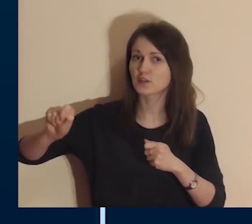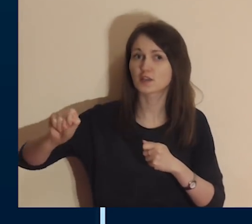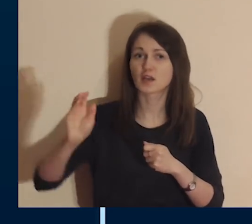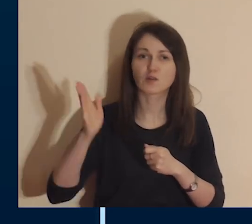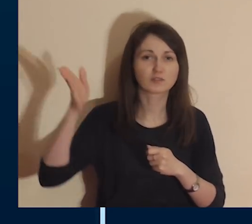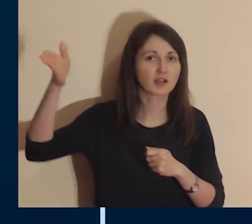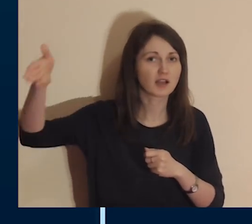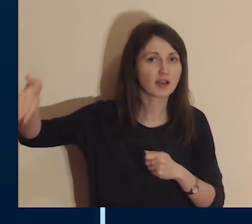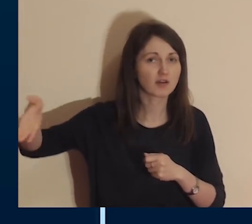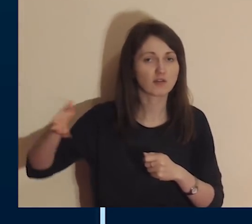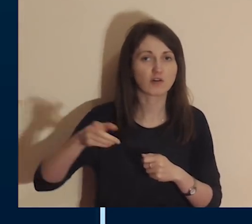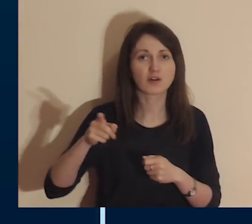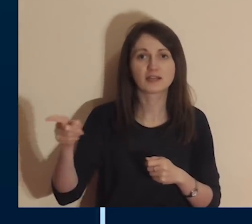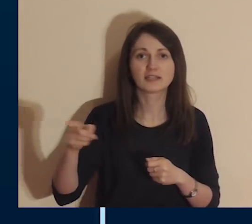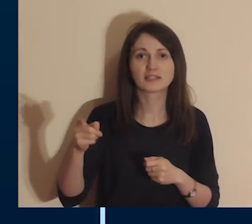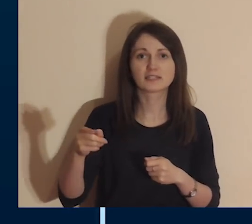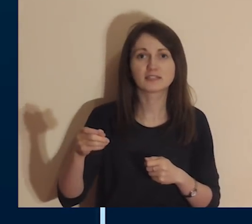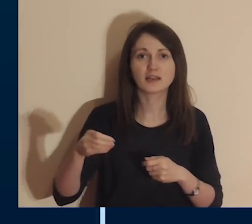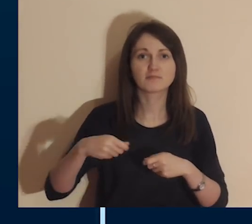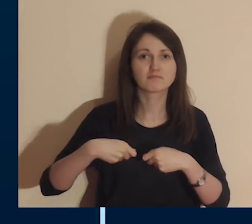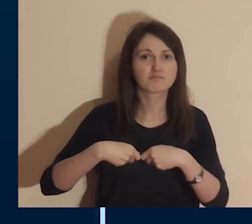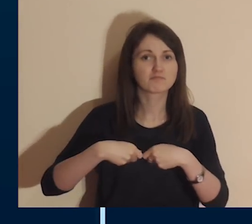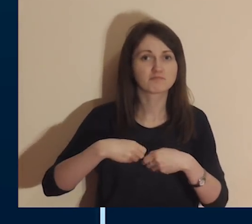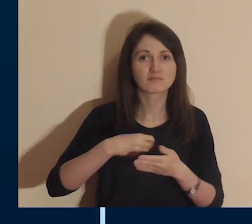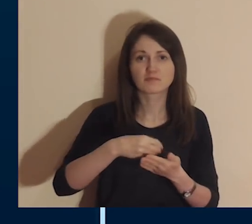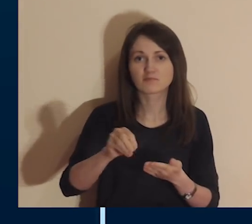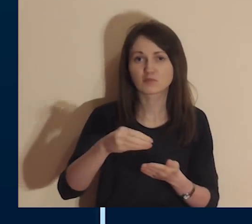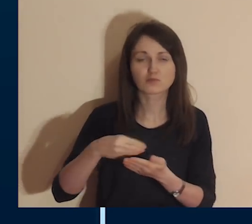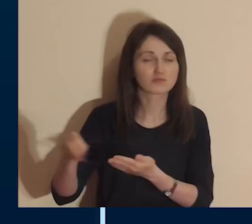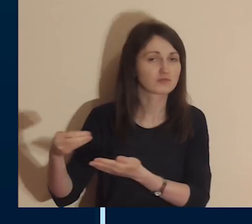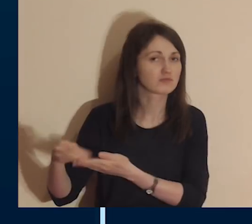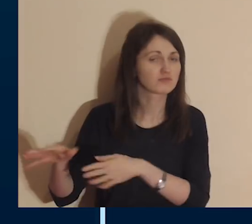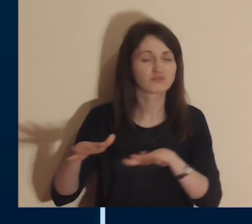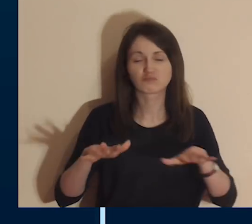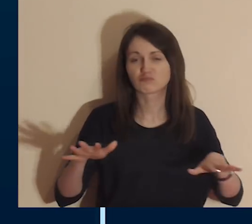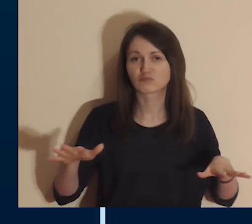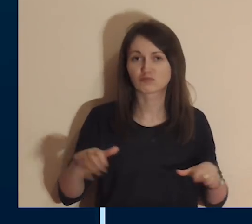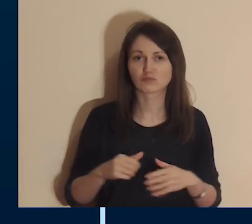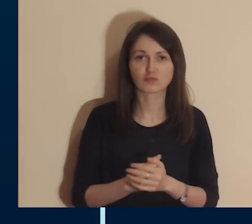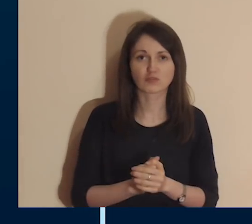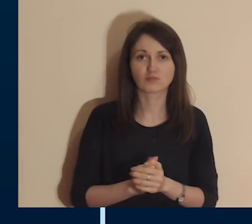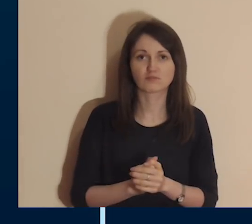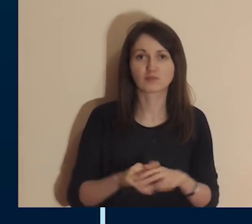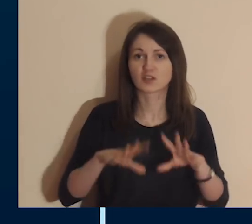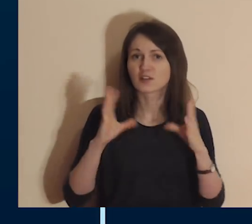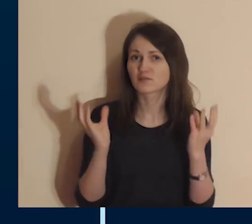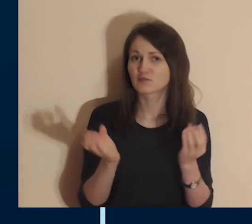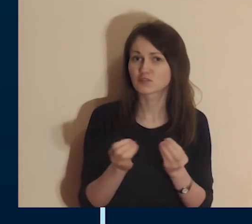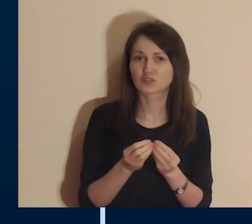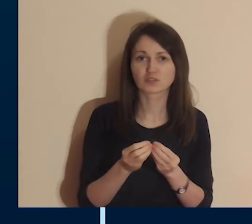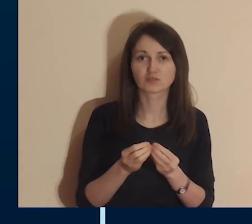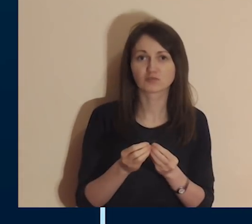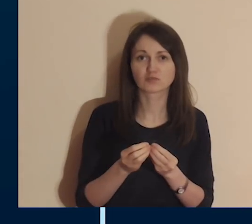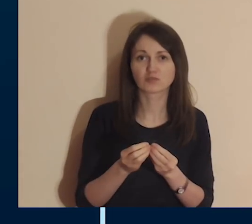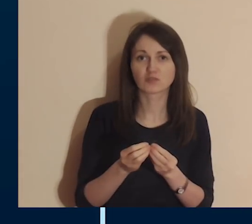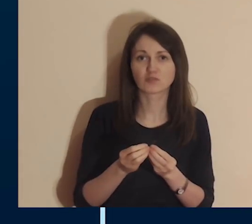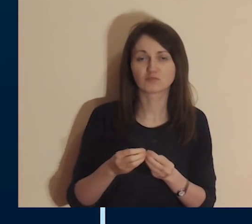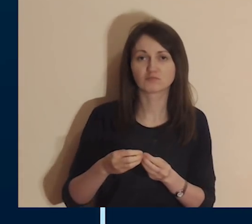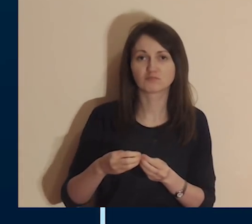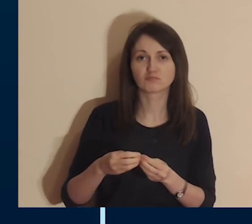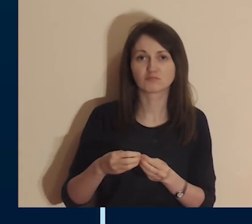dalekie strony i tam roztrwonił swoją własność, żyjąc rozrzutnie. A gdy wszystko